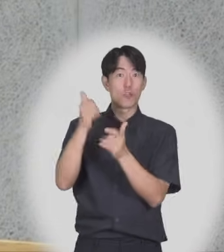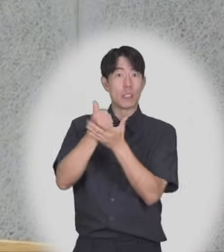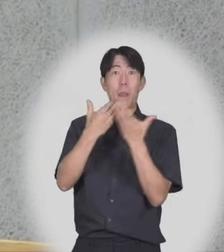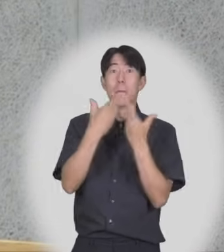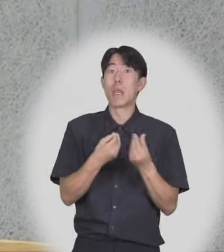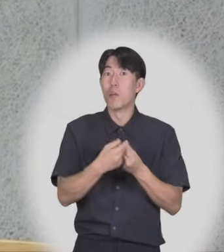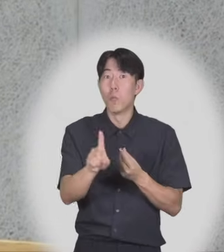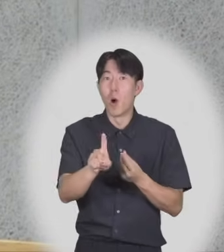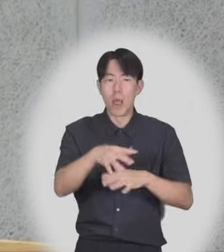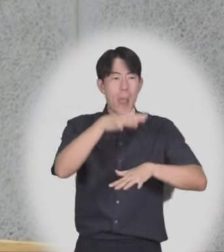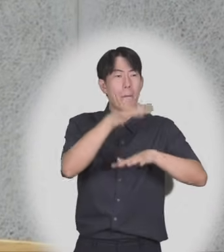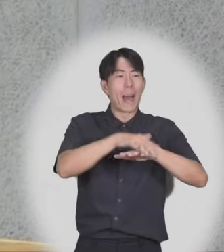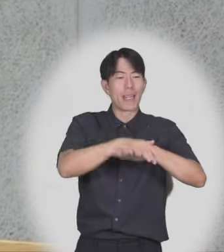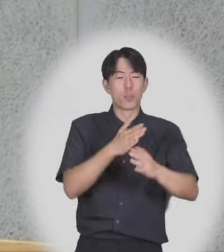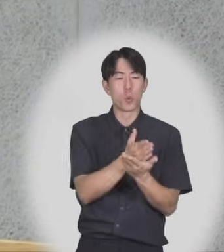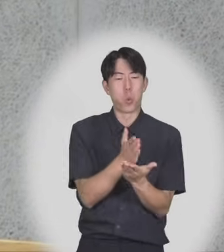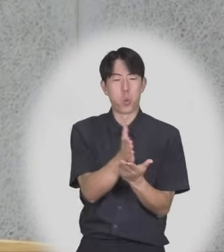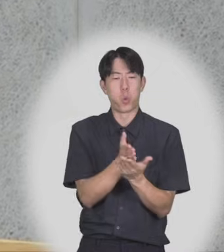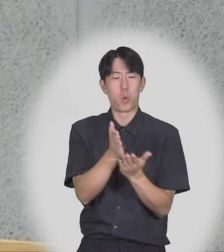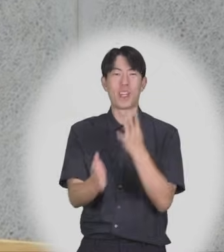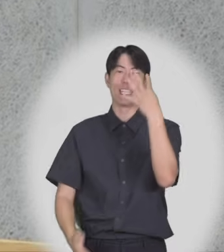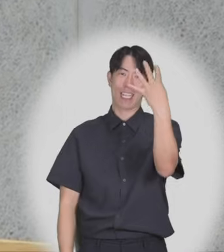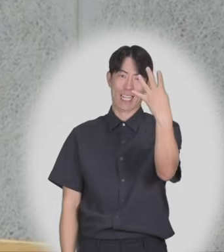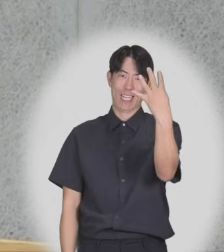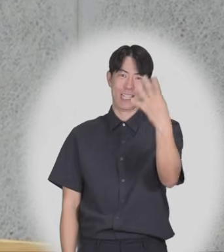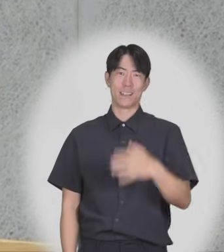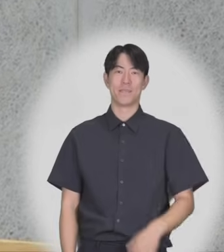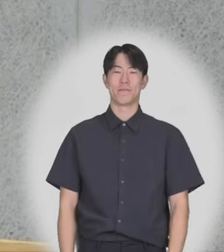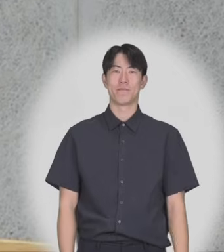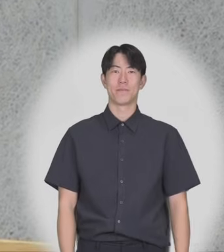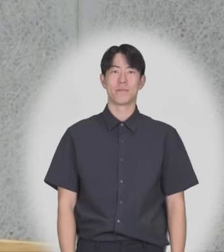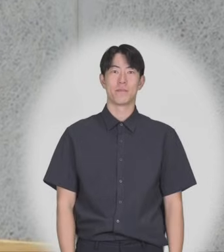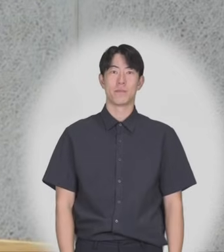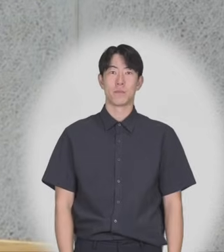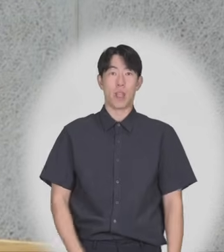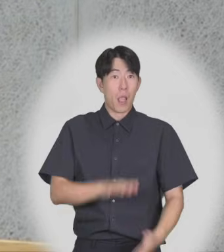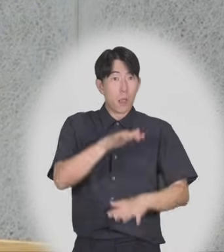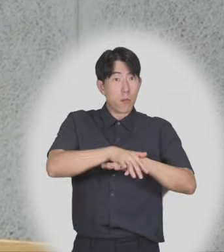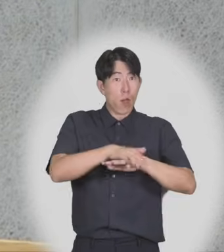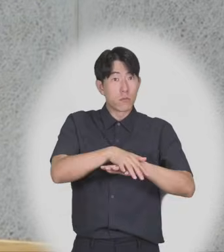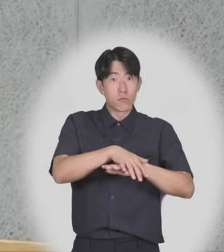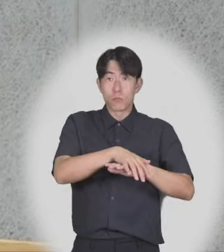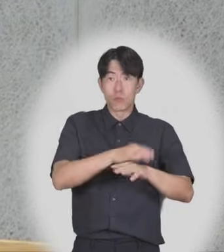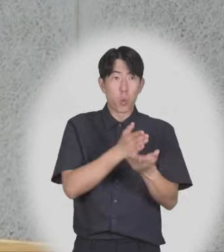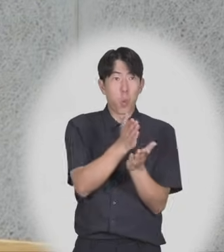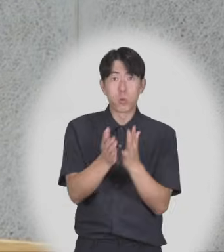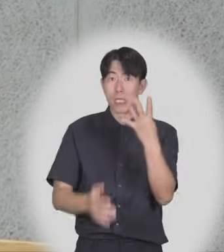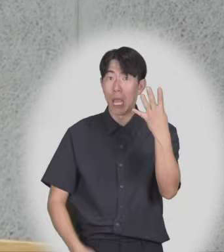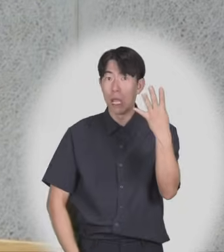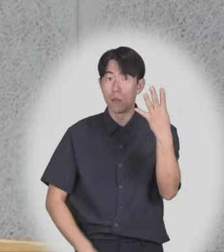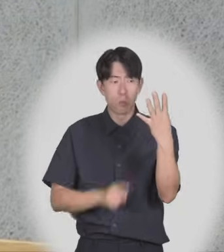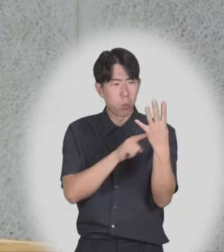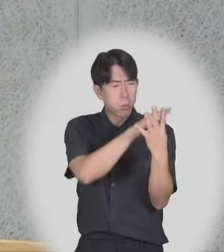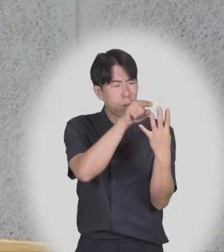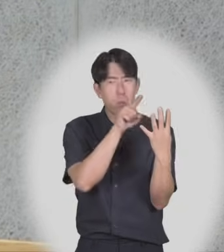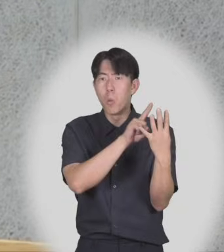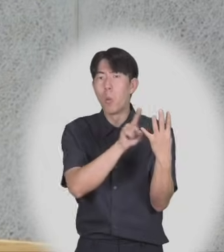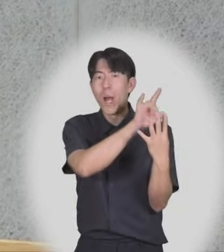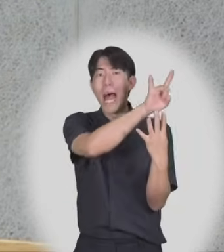대한 이야기를 비유로 말씀하셨는데, 이 4가지 밭은 우리의 마음의